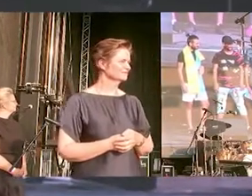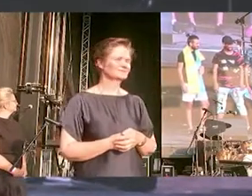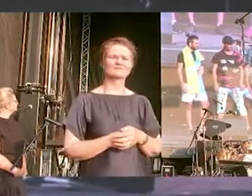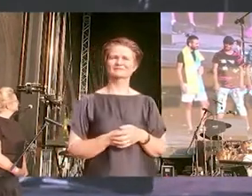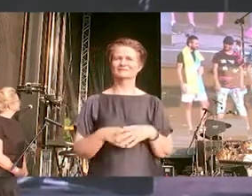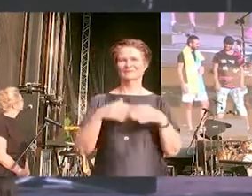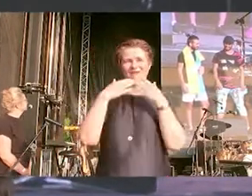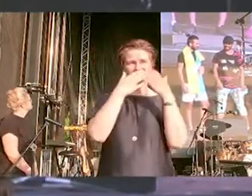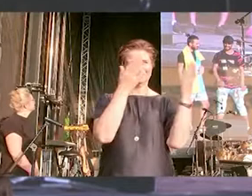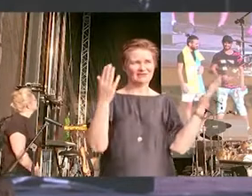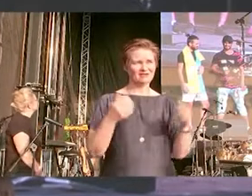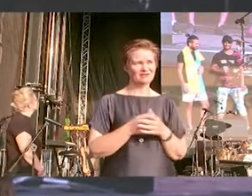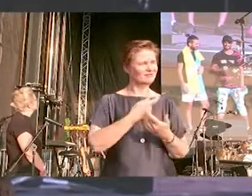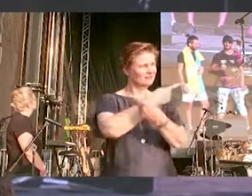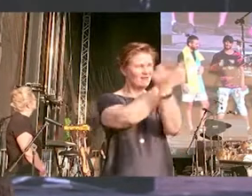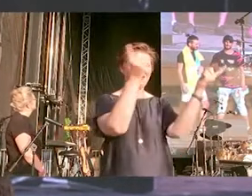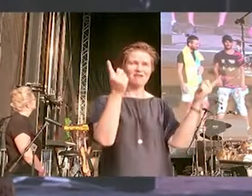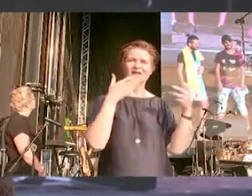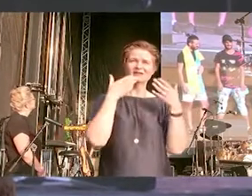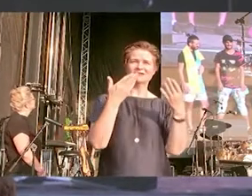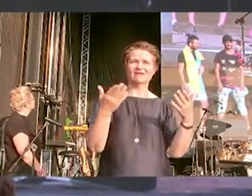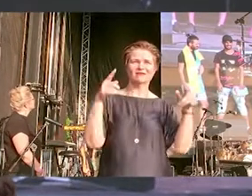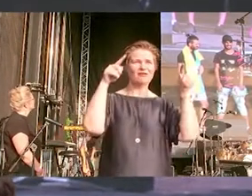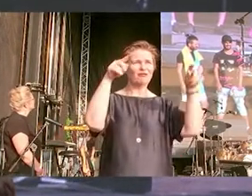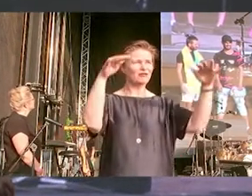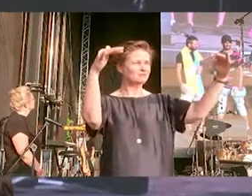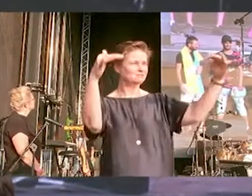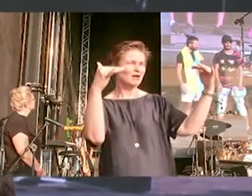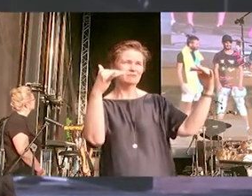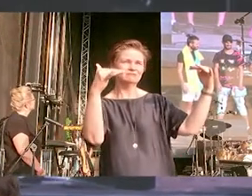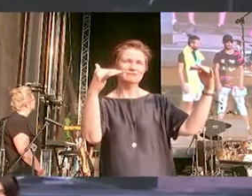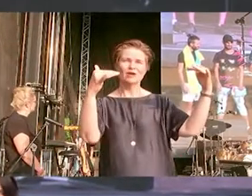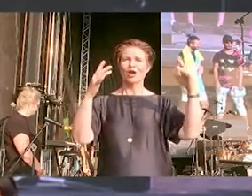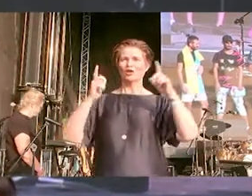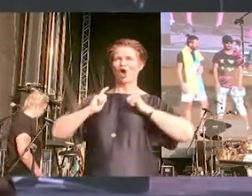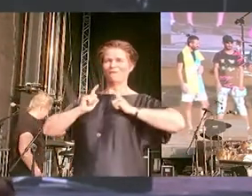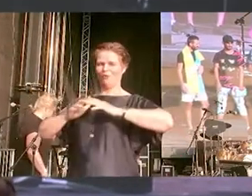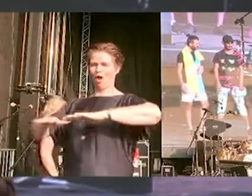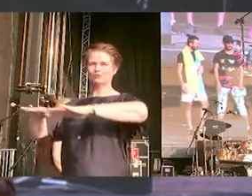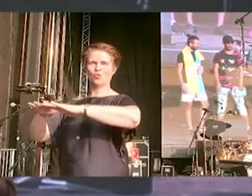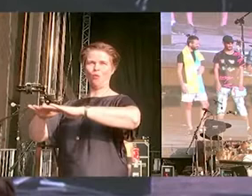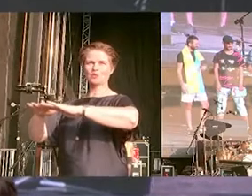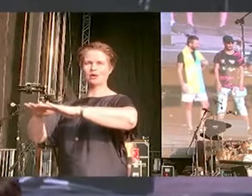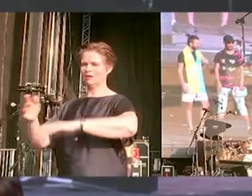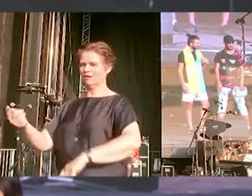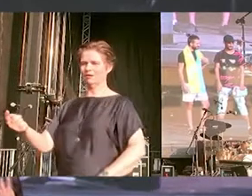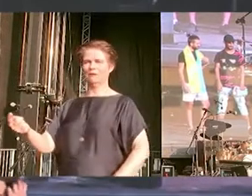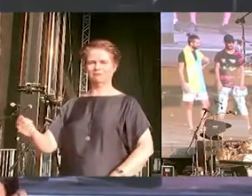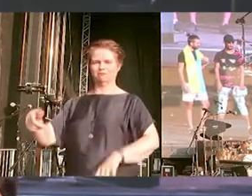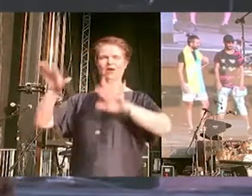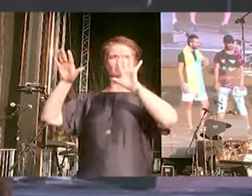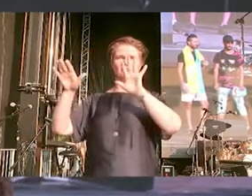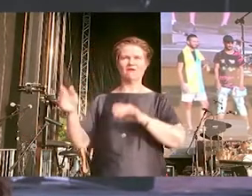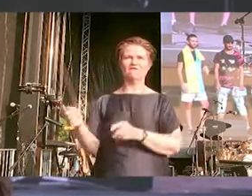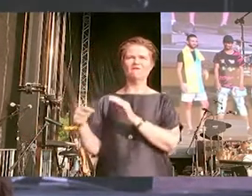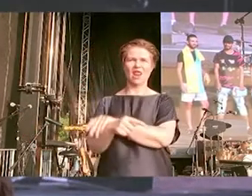So, danke. Danke ihr alle. Danke, dass ihr eure Komfortzone verlassen habt, um hier bei uns und mit uns zu sein. Das